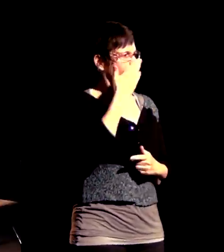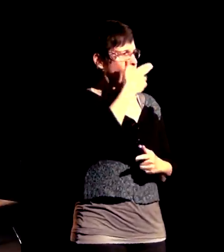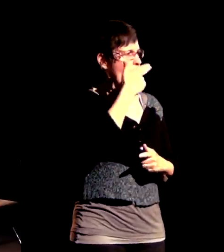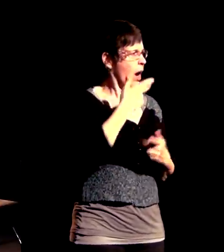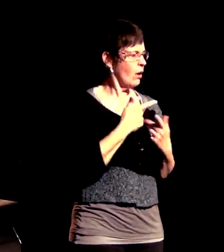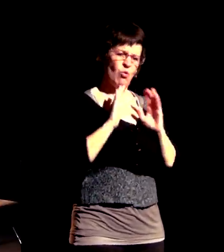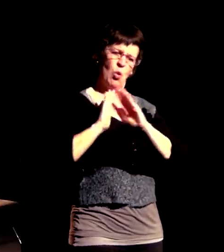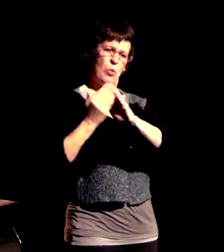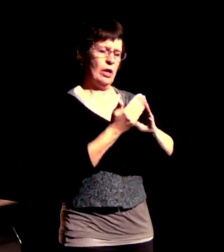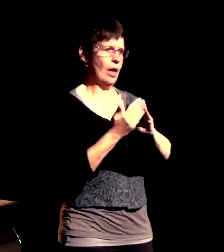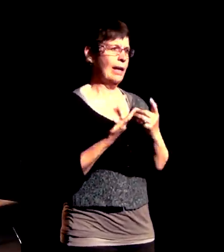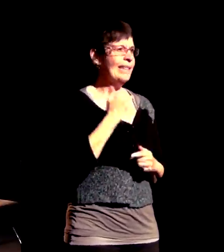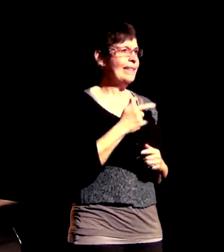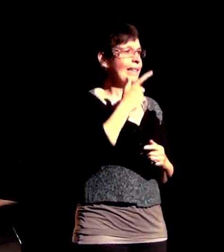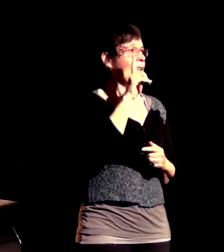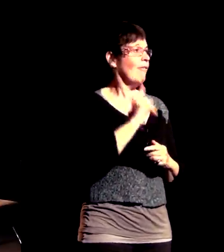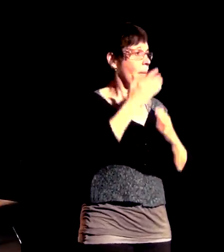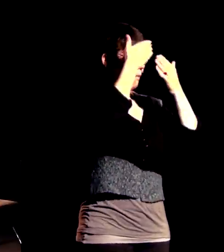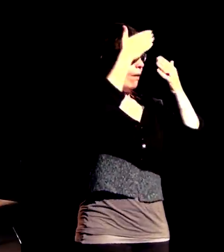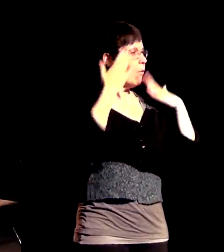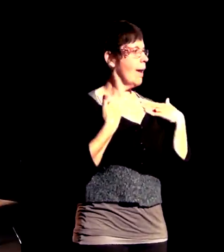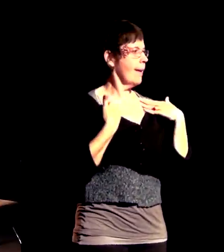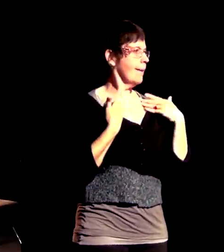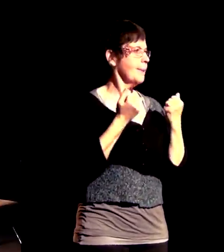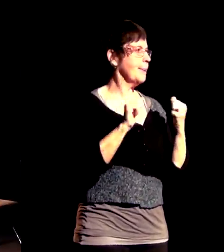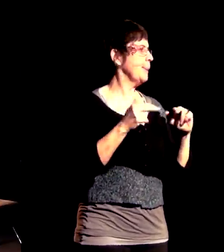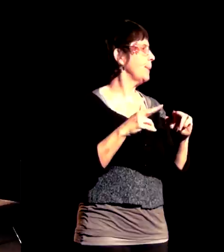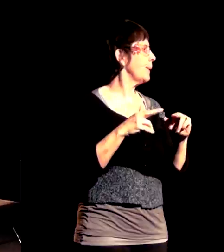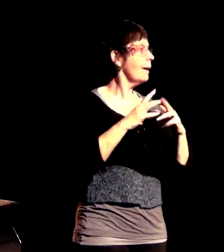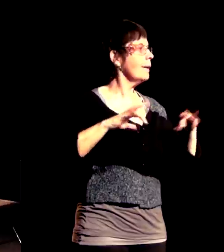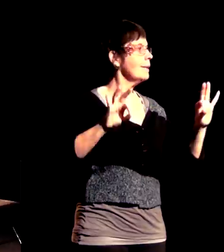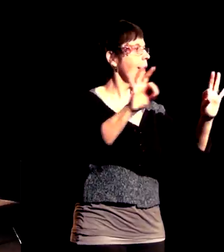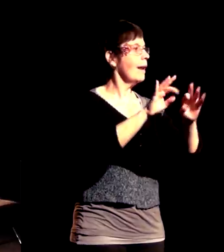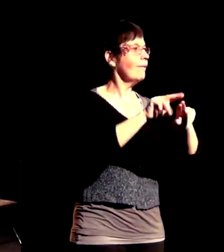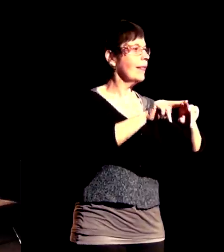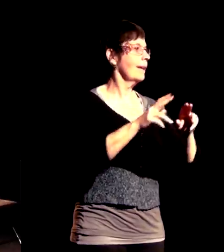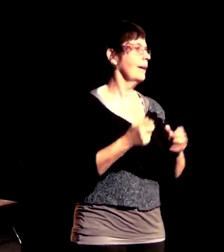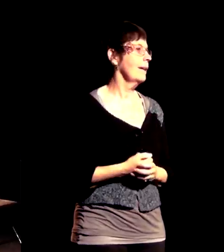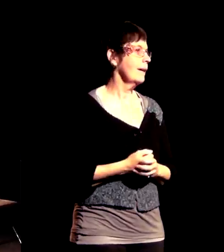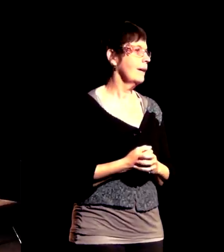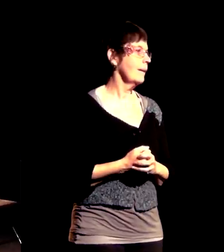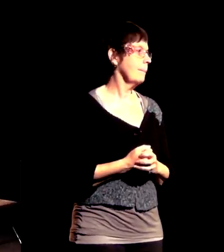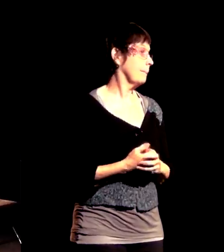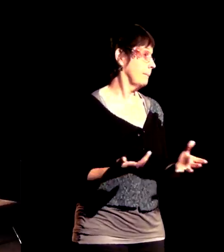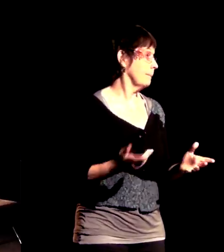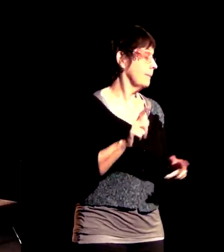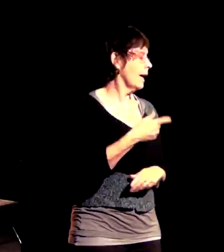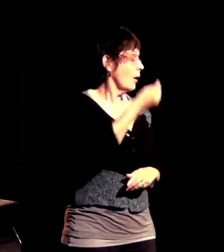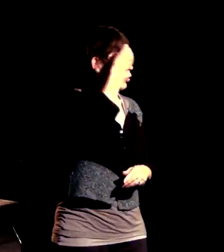n'y aurait personne dans la salle. Personne serait venu. Et, je ne sais pas, de prendre conscience de ça,